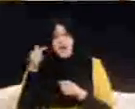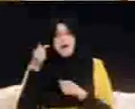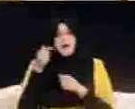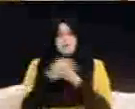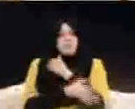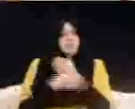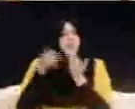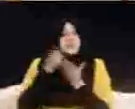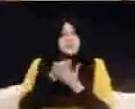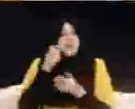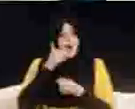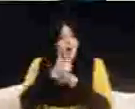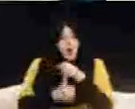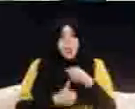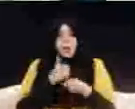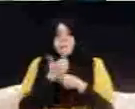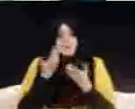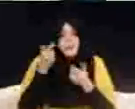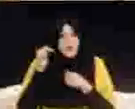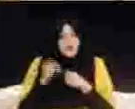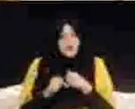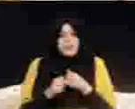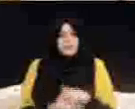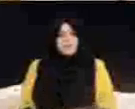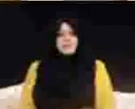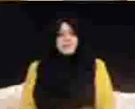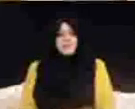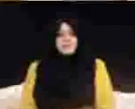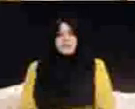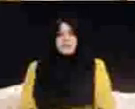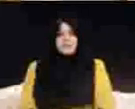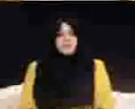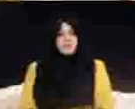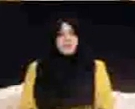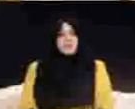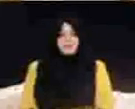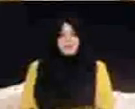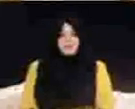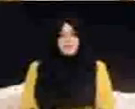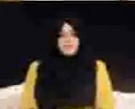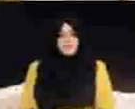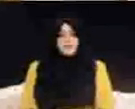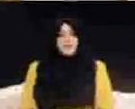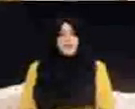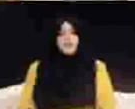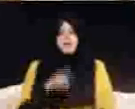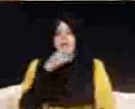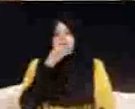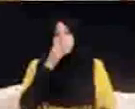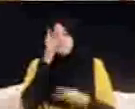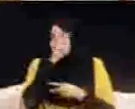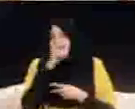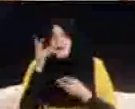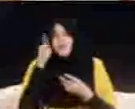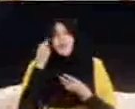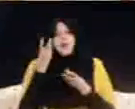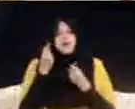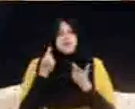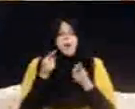والتقديم أو القوامة. هذه الصيغ لابد أن يحركوها. فالأرض هي